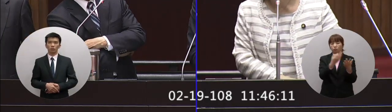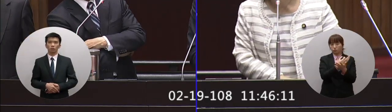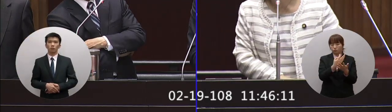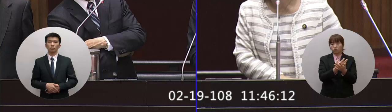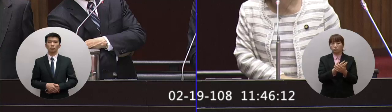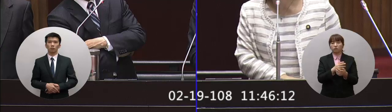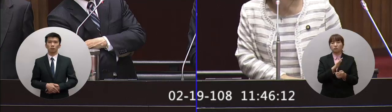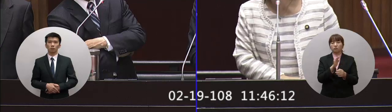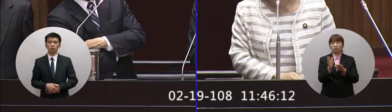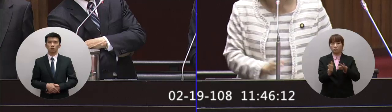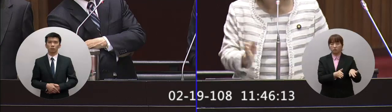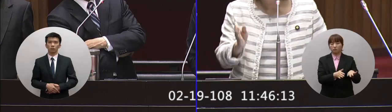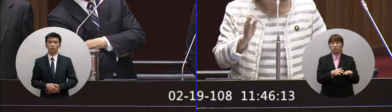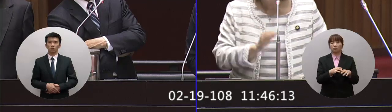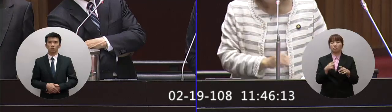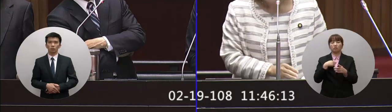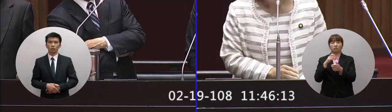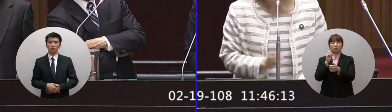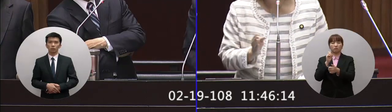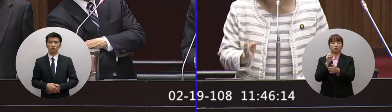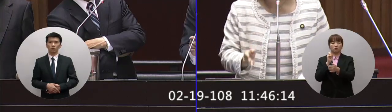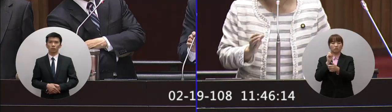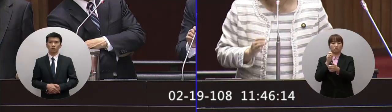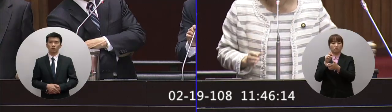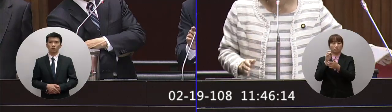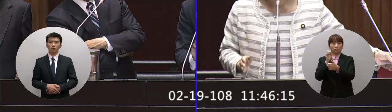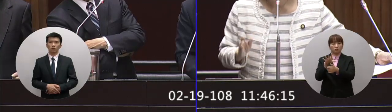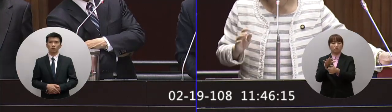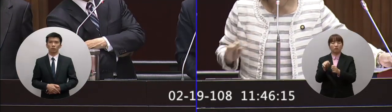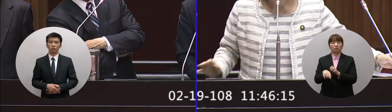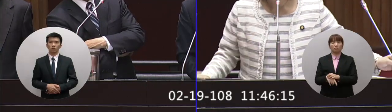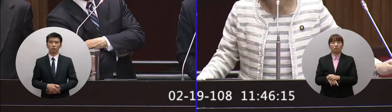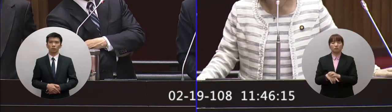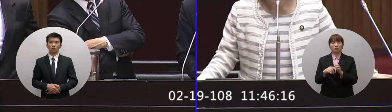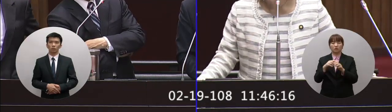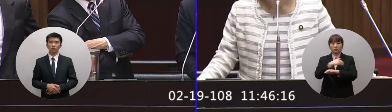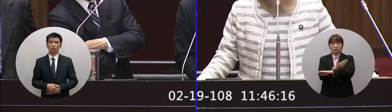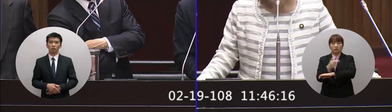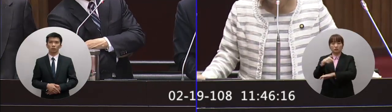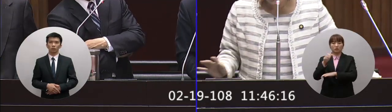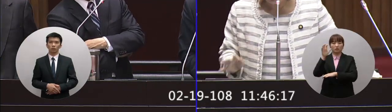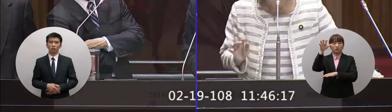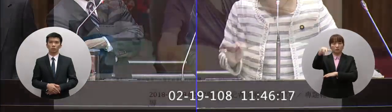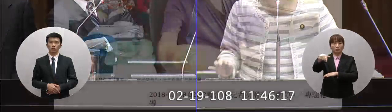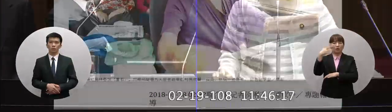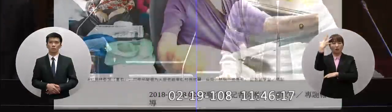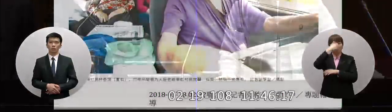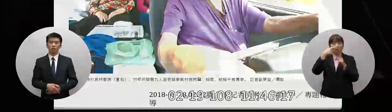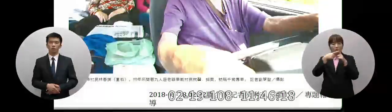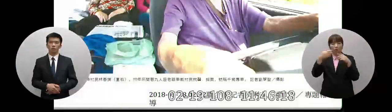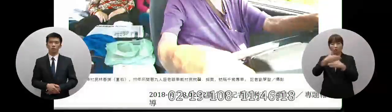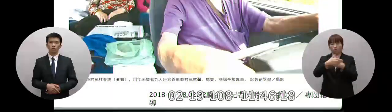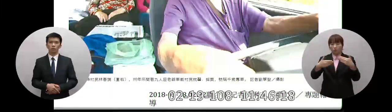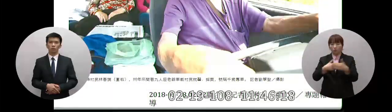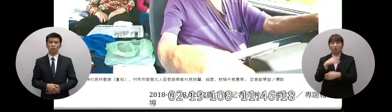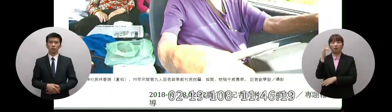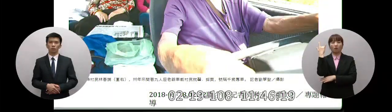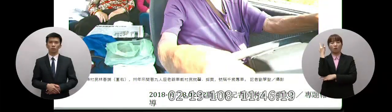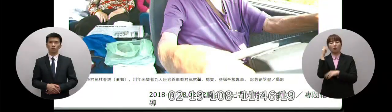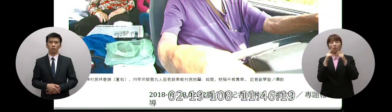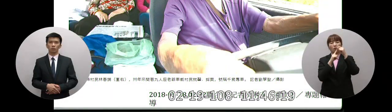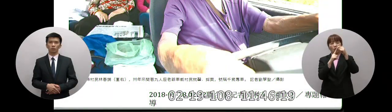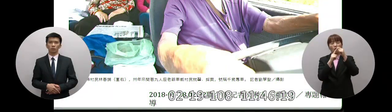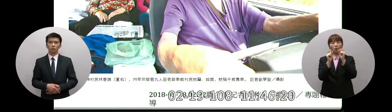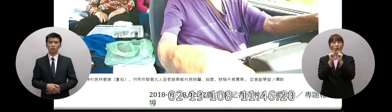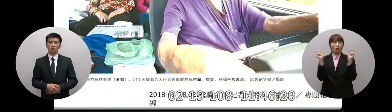跟那个林部长提的，就是我们的这个偏乡地区的老人交通真的就在那边等公车